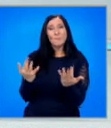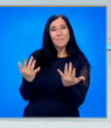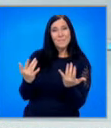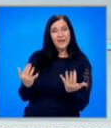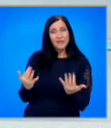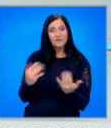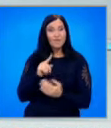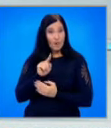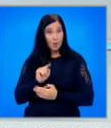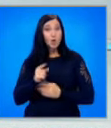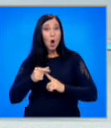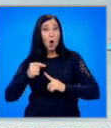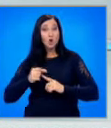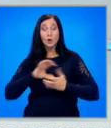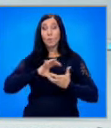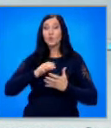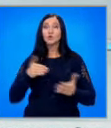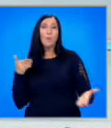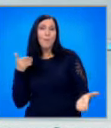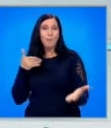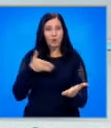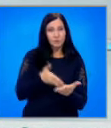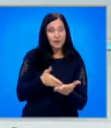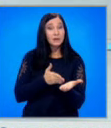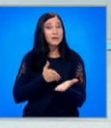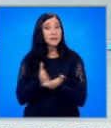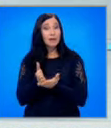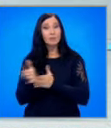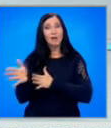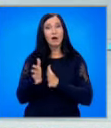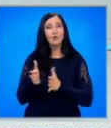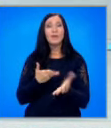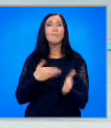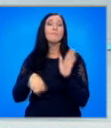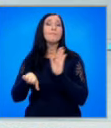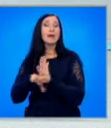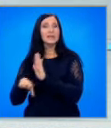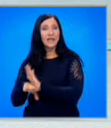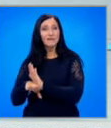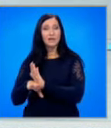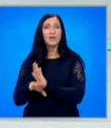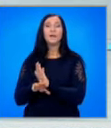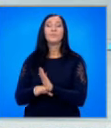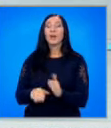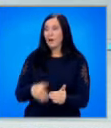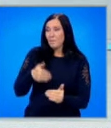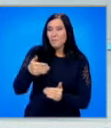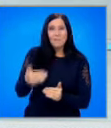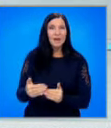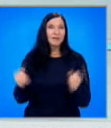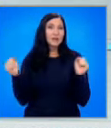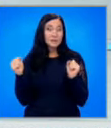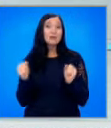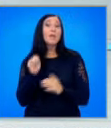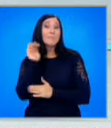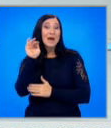Този въпрос продължава да предизвиква остро политическо противопоставяне сред народните представители. Знаете, на прага на зимата и пред